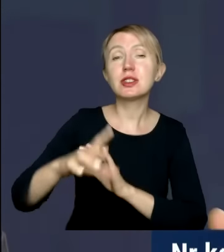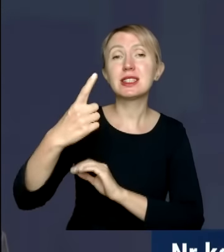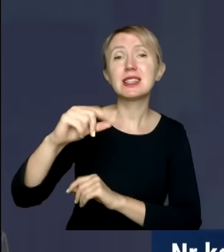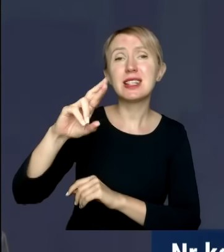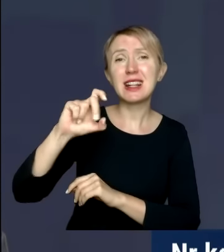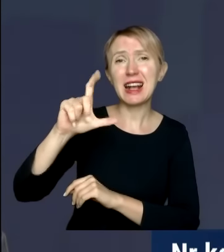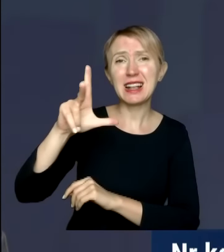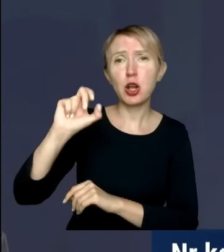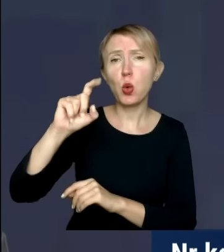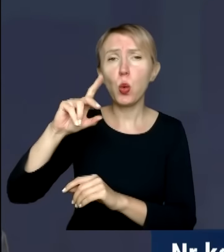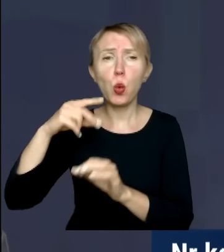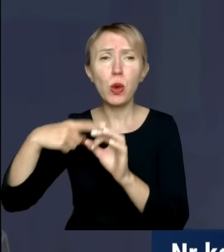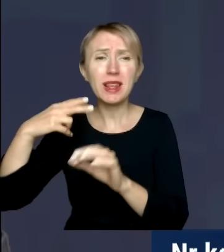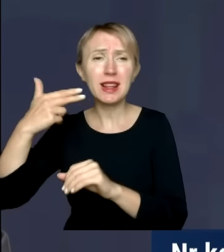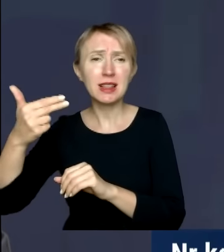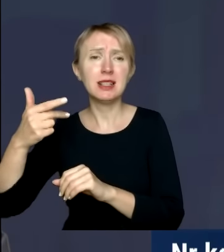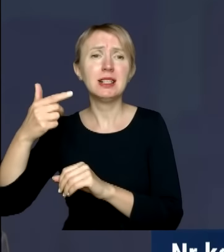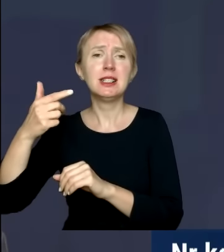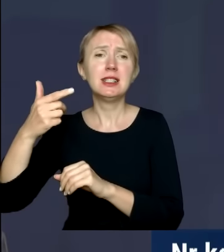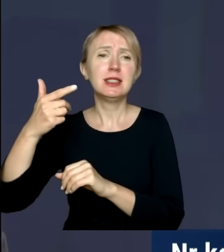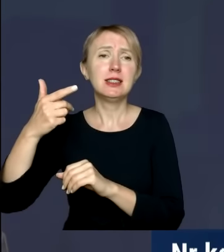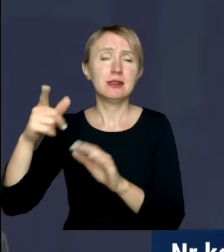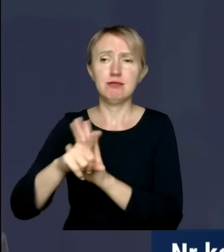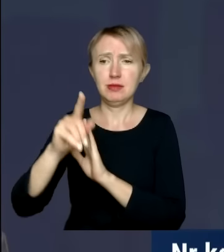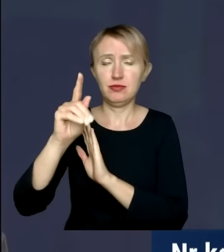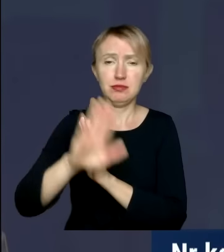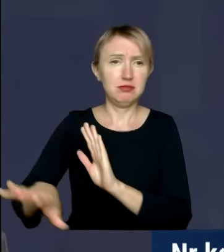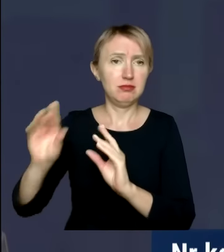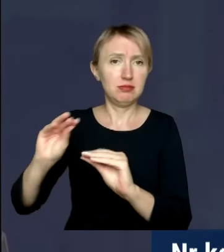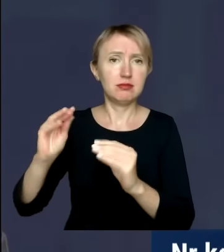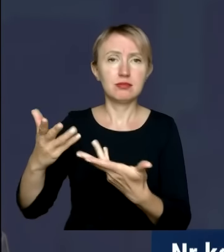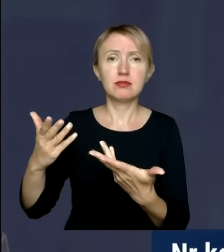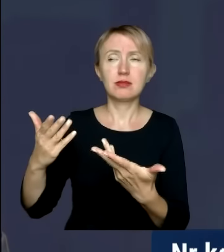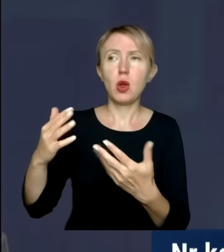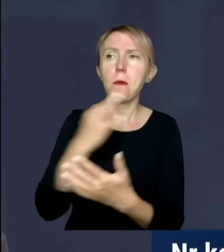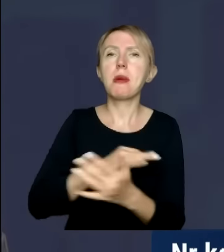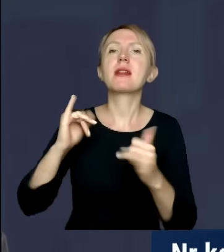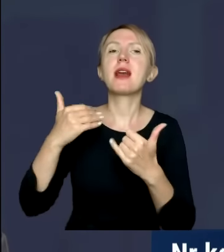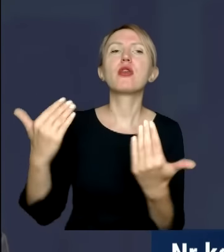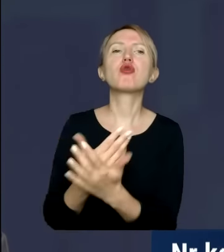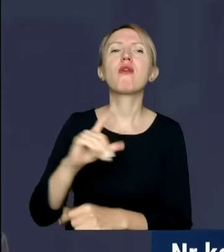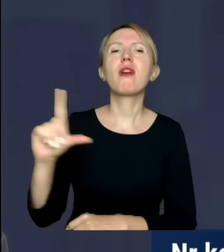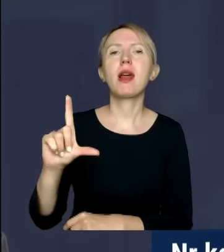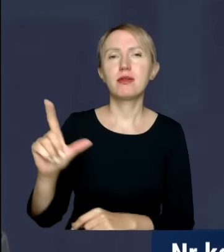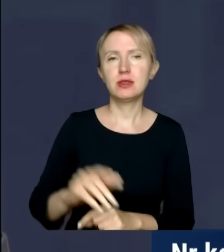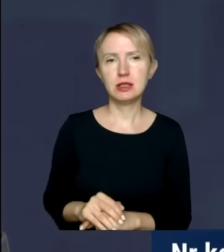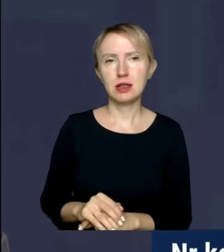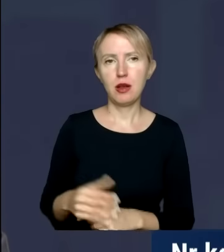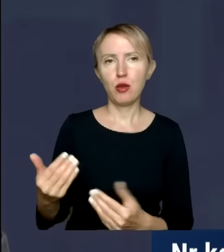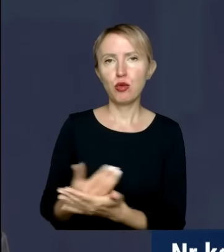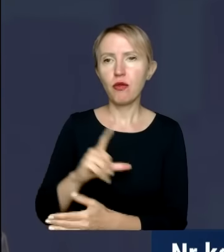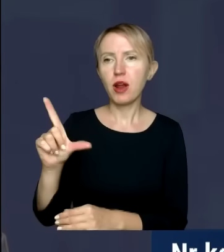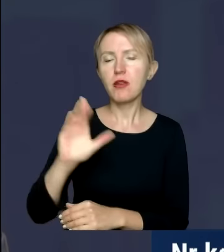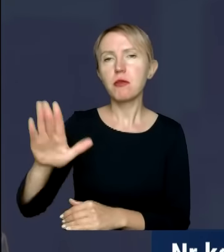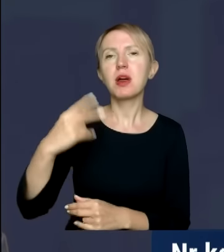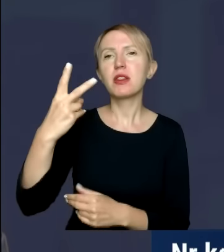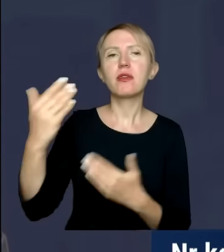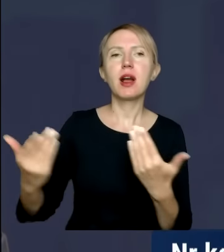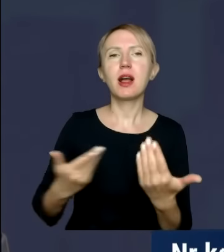no z jakiej partii ta pani pani Sikora jest no z nowej lewicy no nowa lewica ma dwa tematy do zaproponowania